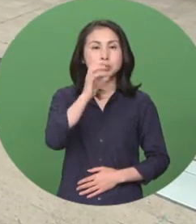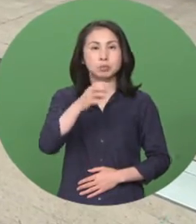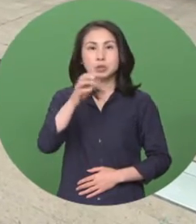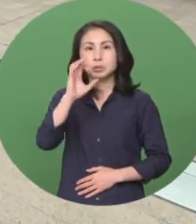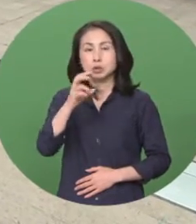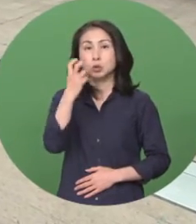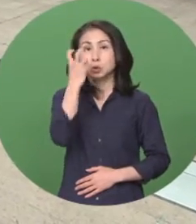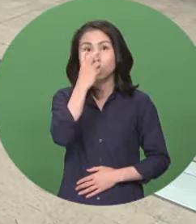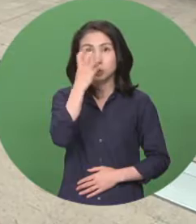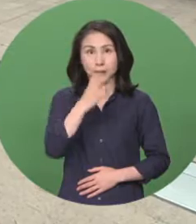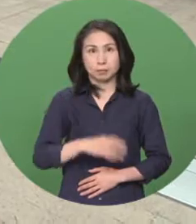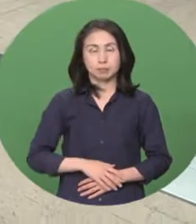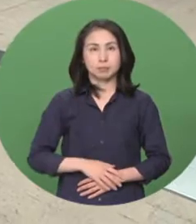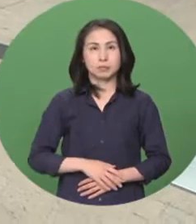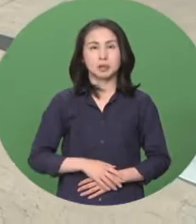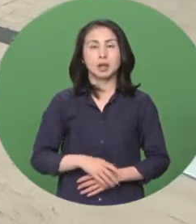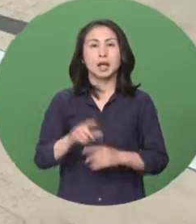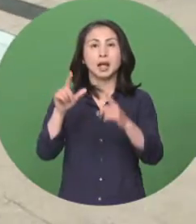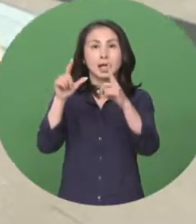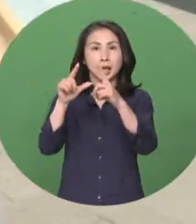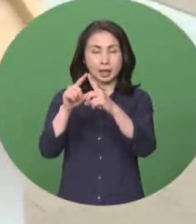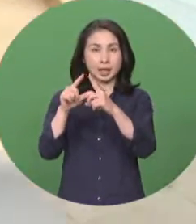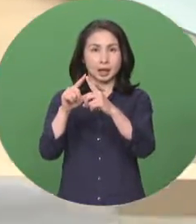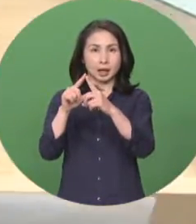。こちら A の方には